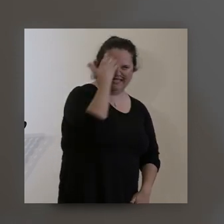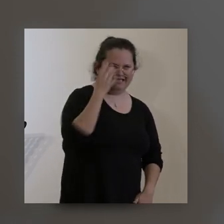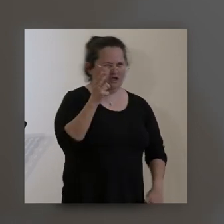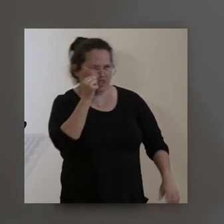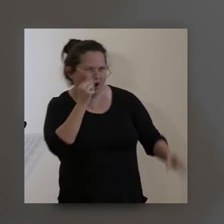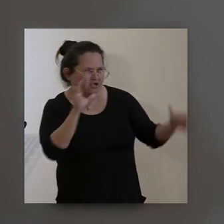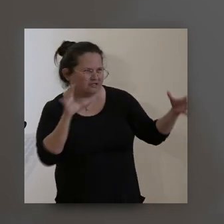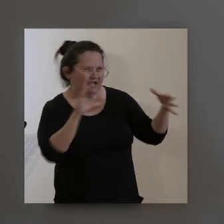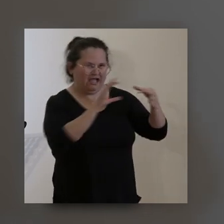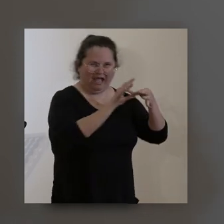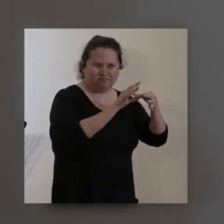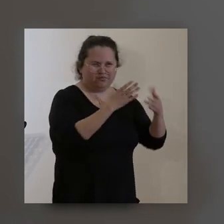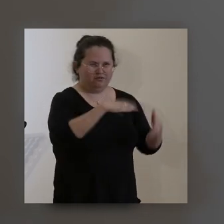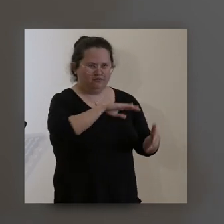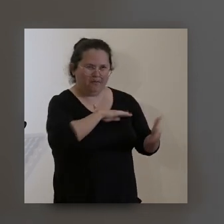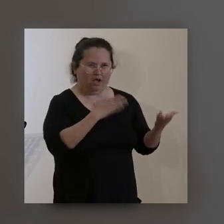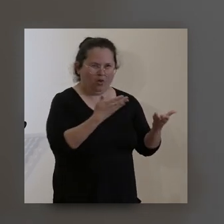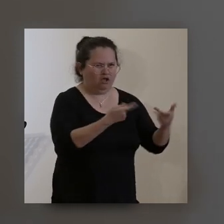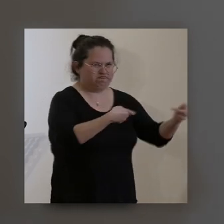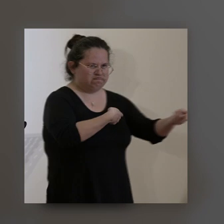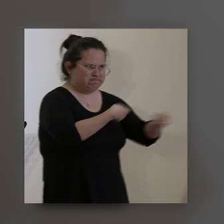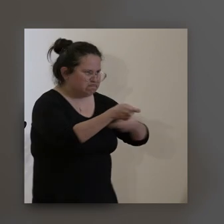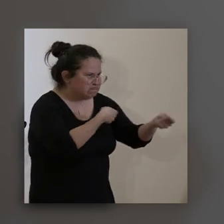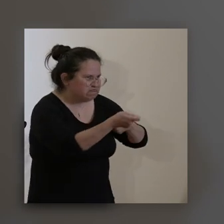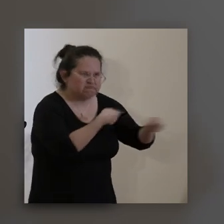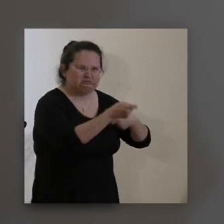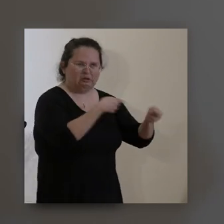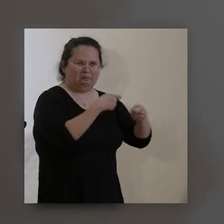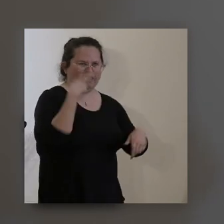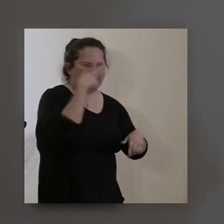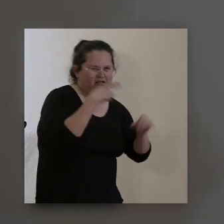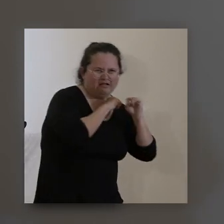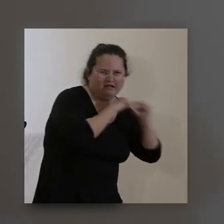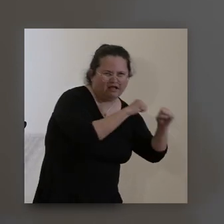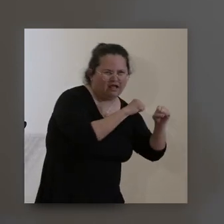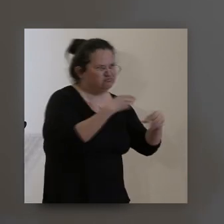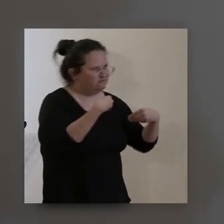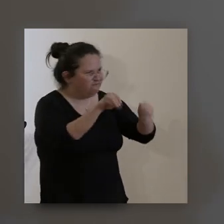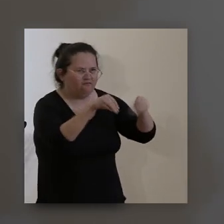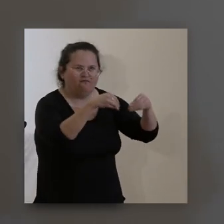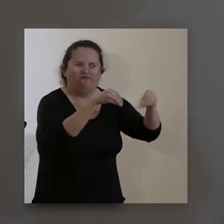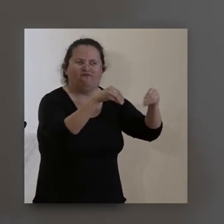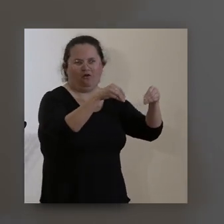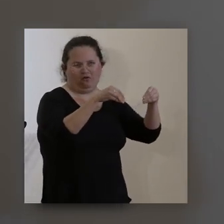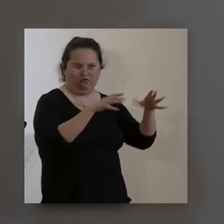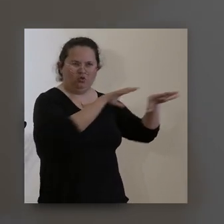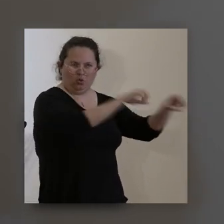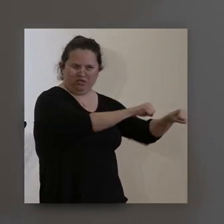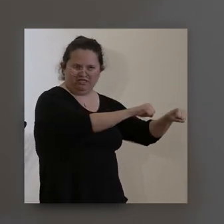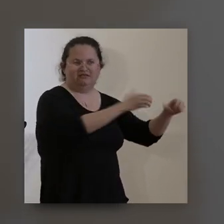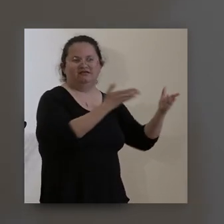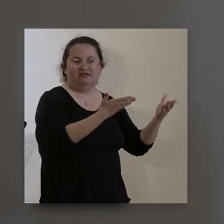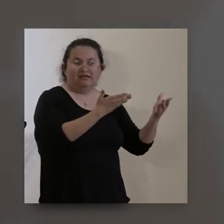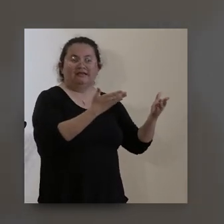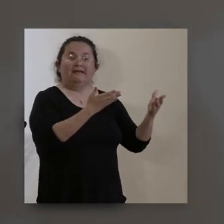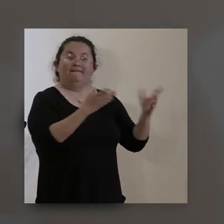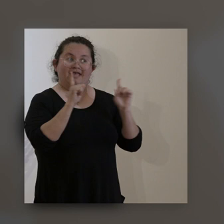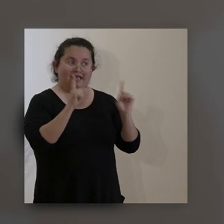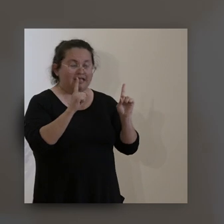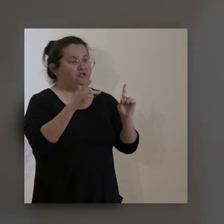le cadre de la traite atlantique et de l'esclavage colonial. Mais le personnage qui nous intéresse véritablement ici,